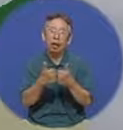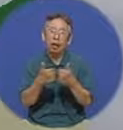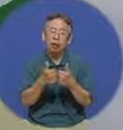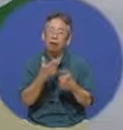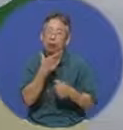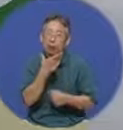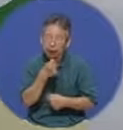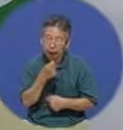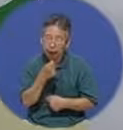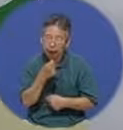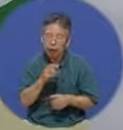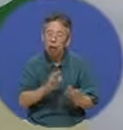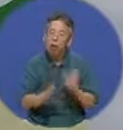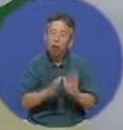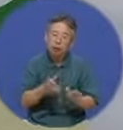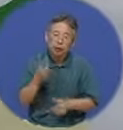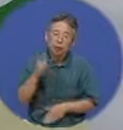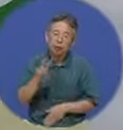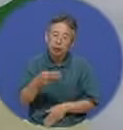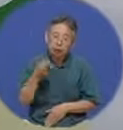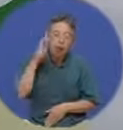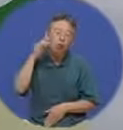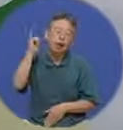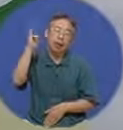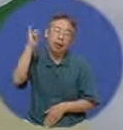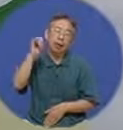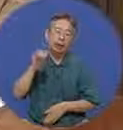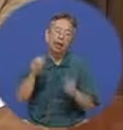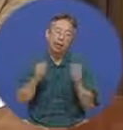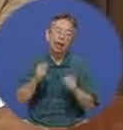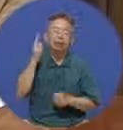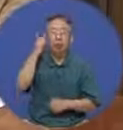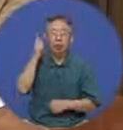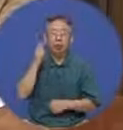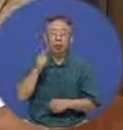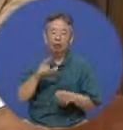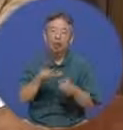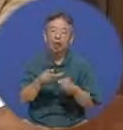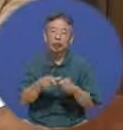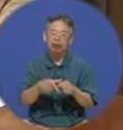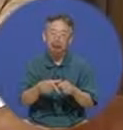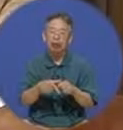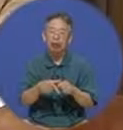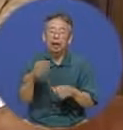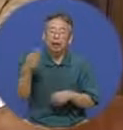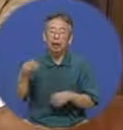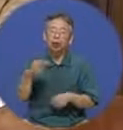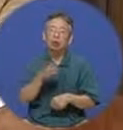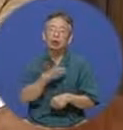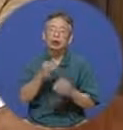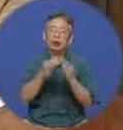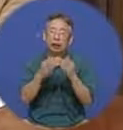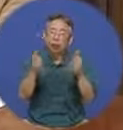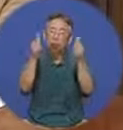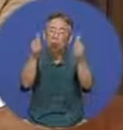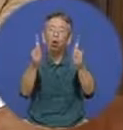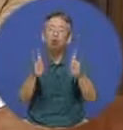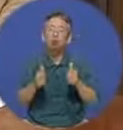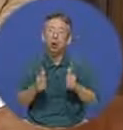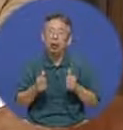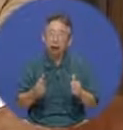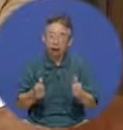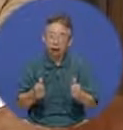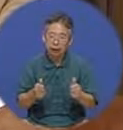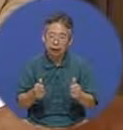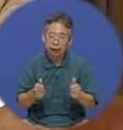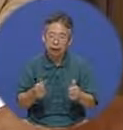たい、そういう子どもさんとか親御さんとかいらっしゃると思うんですね、 はい、 でそういう場合は教育委員会のホームページにア